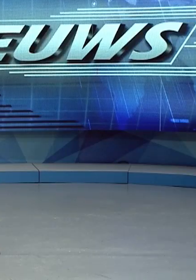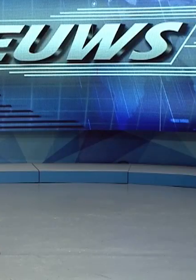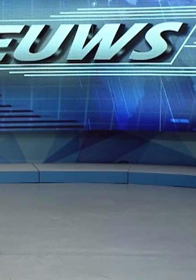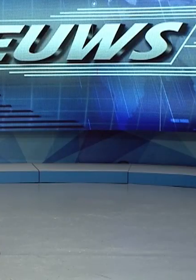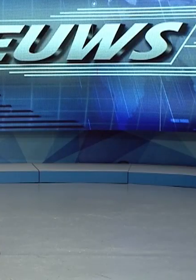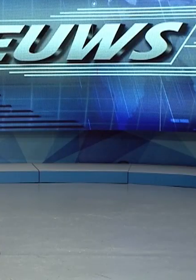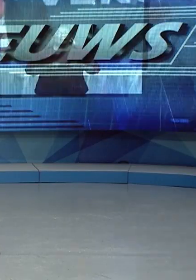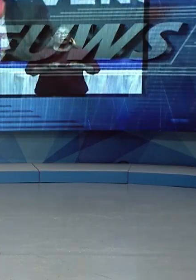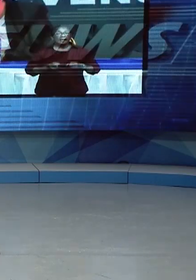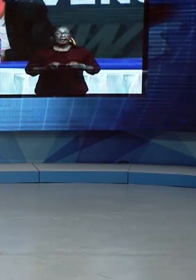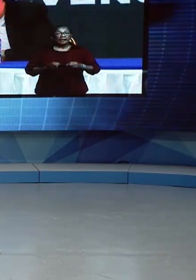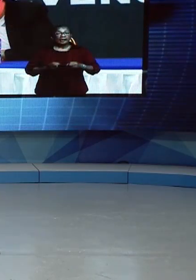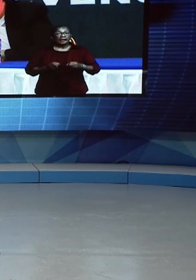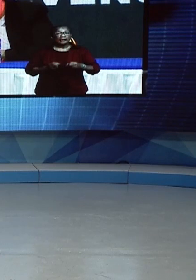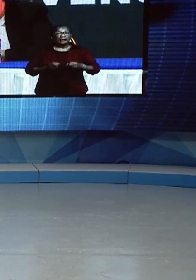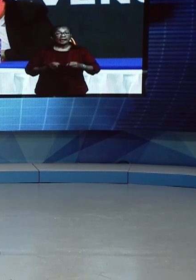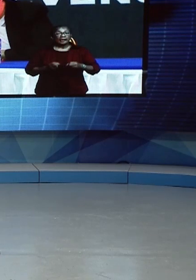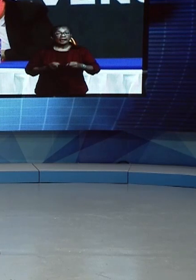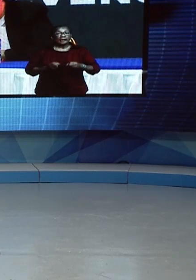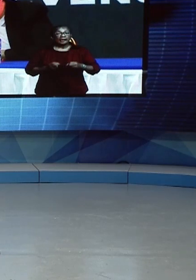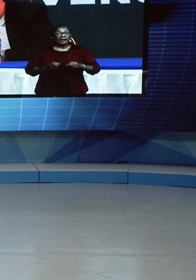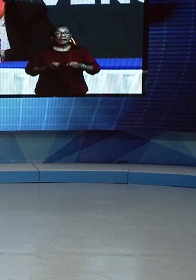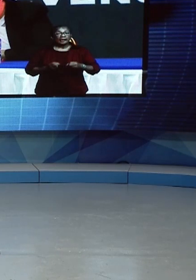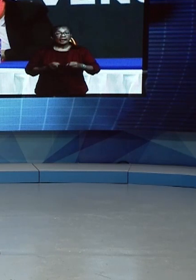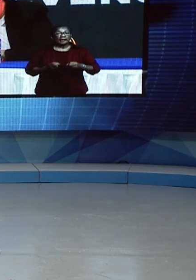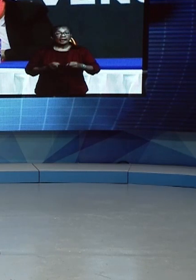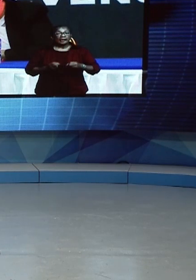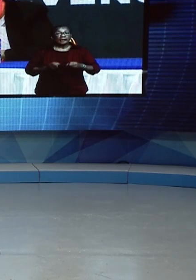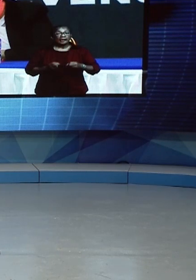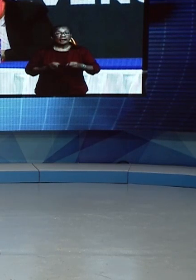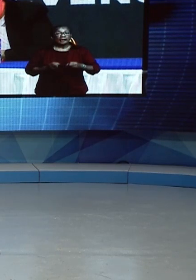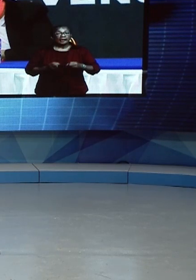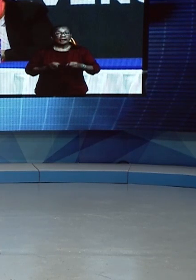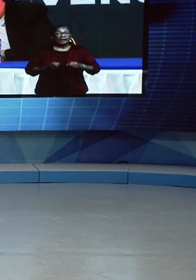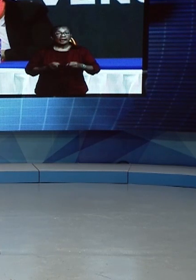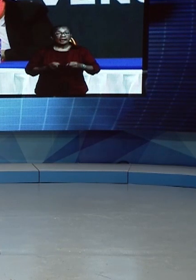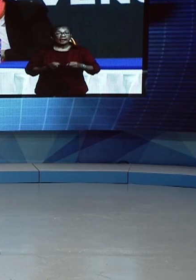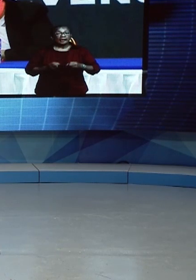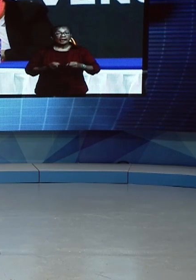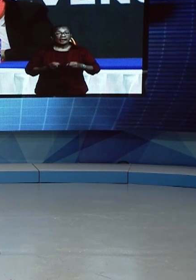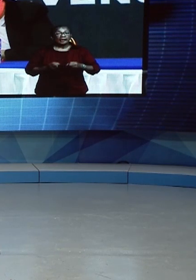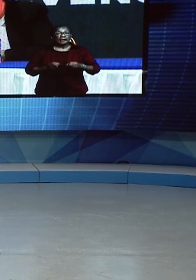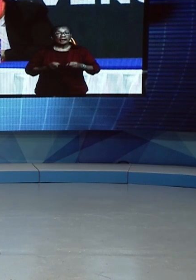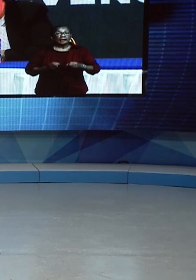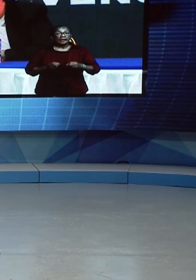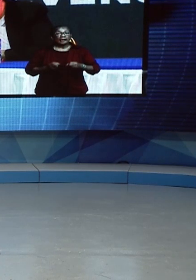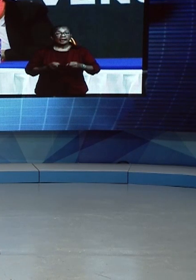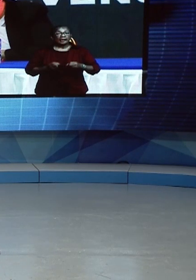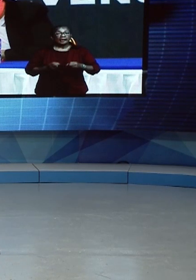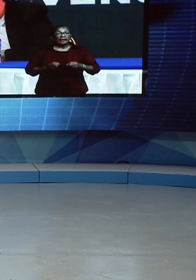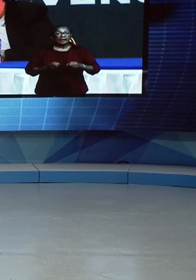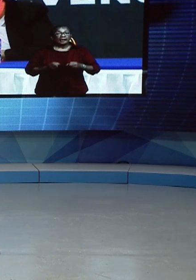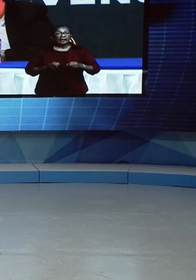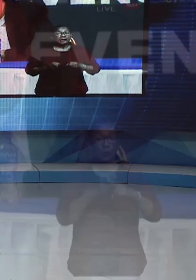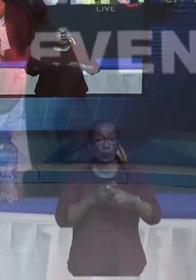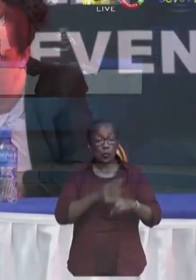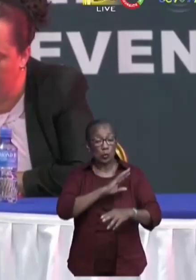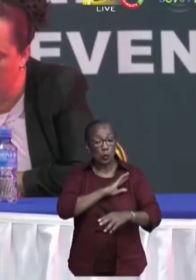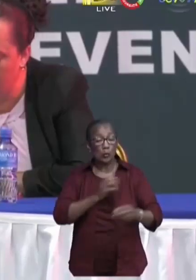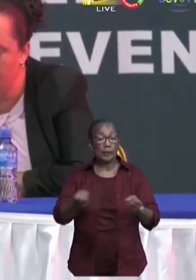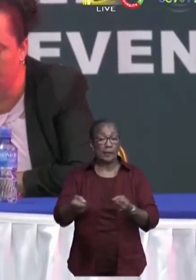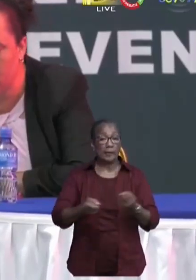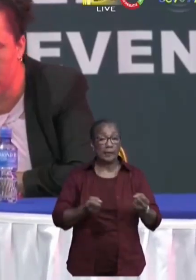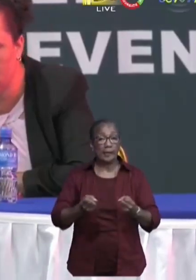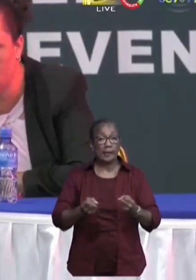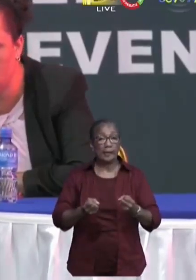Thuisquarantaine voor repatrianten en mogelijke COVID-19-patiënten is afgeschaft. Voortaan zal een ieder in